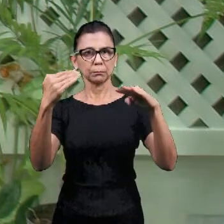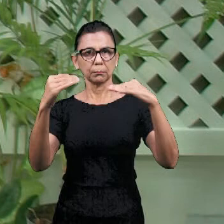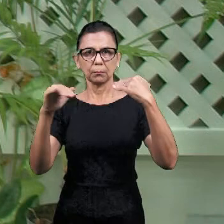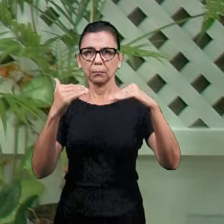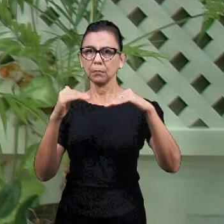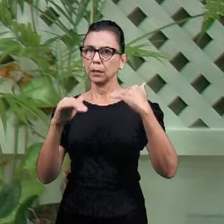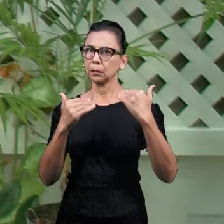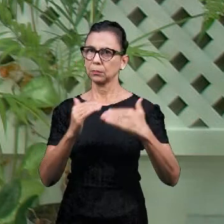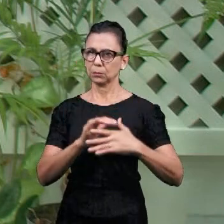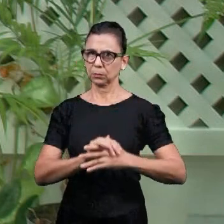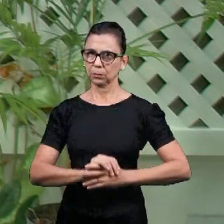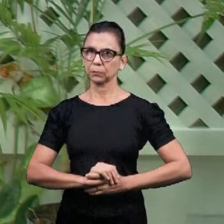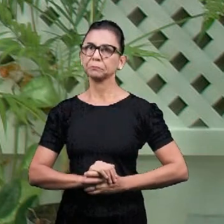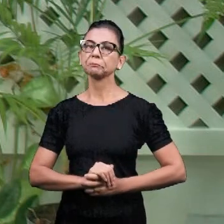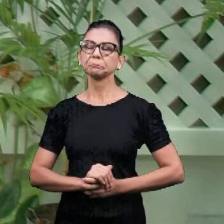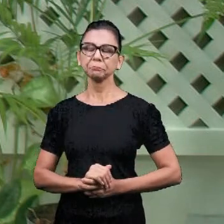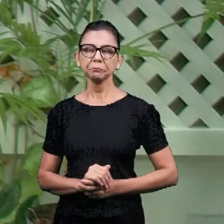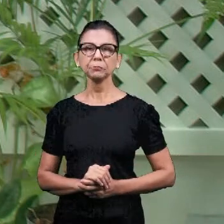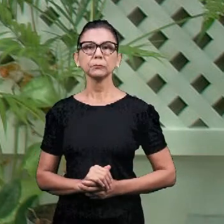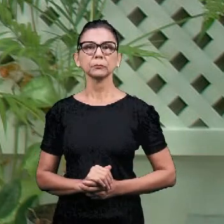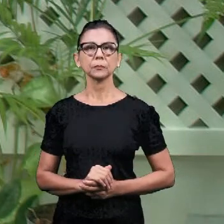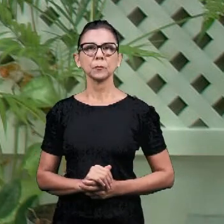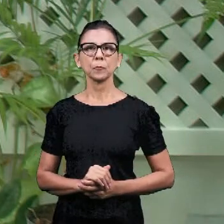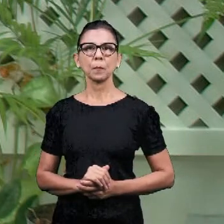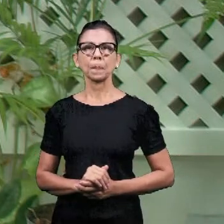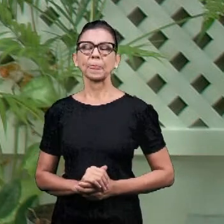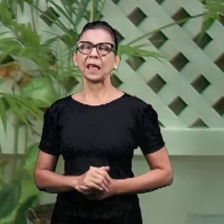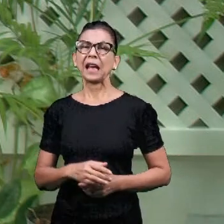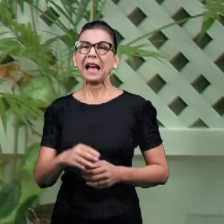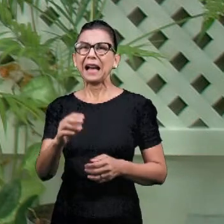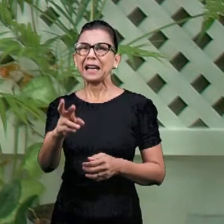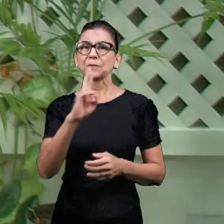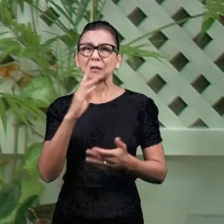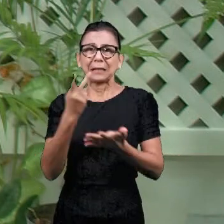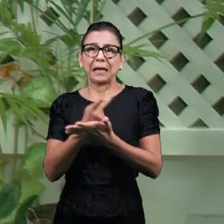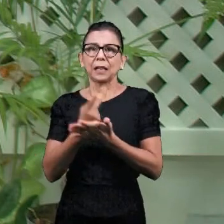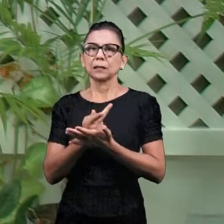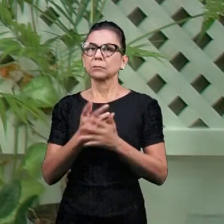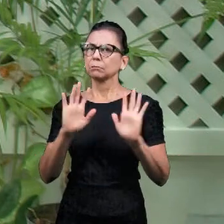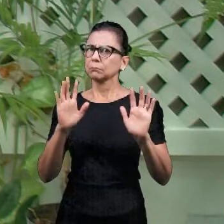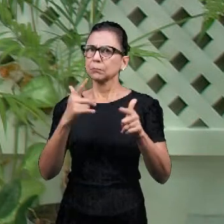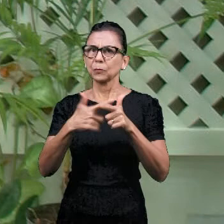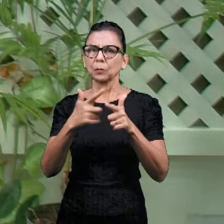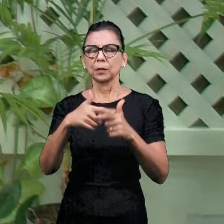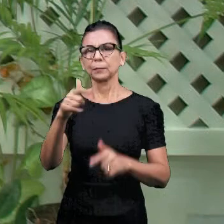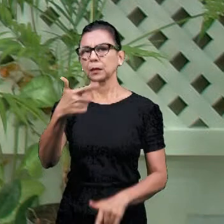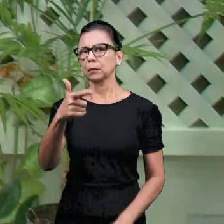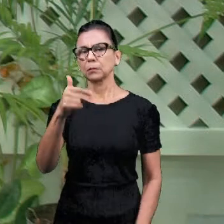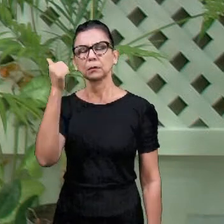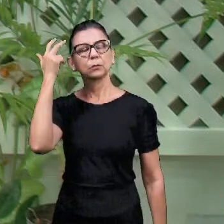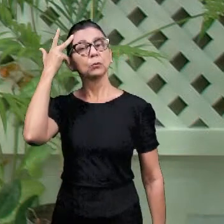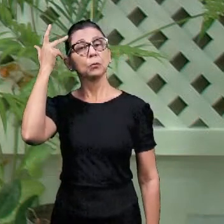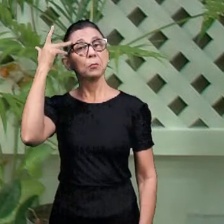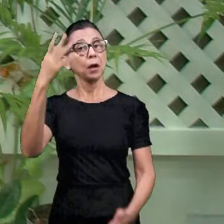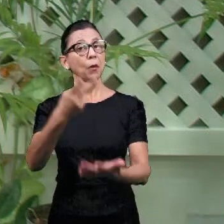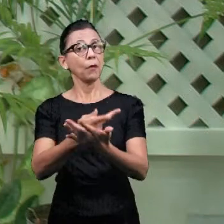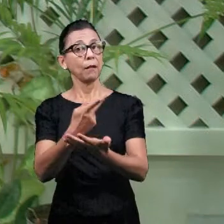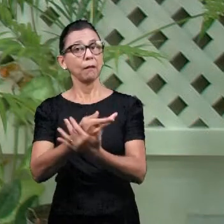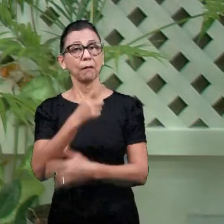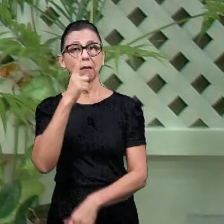dans l'esprit, peuvent même, s'y faire des erreurs, n'a pas de problème. C'est naturel, l'erreur, la